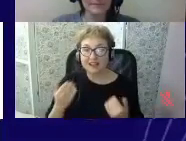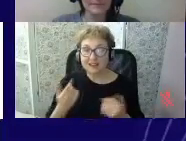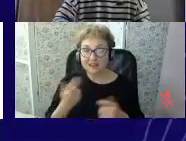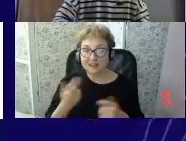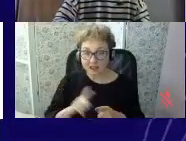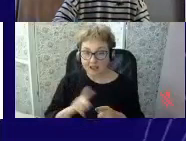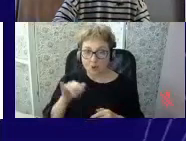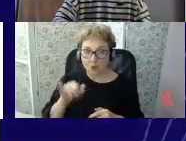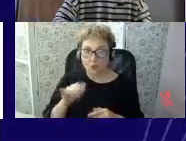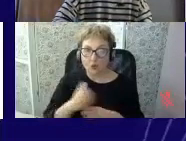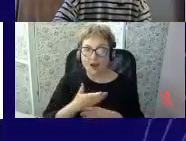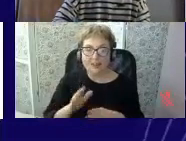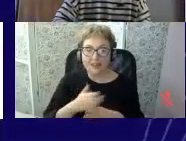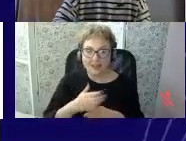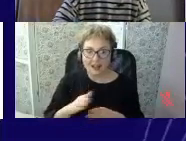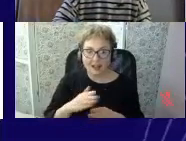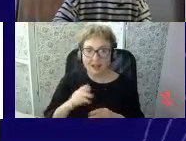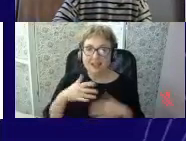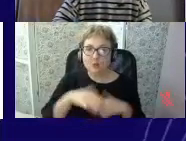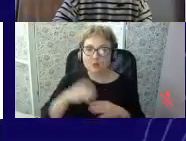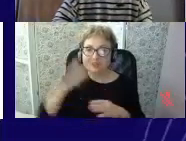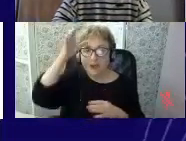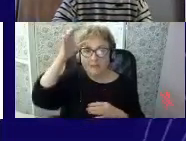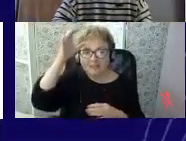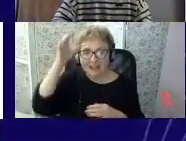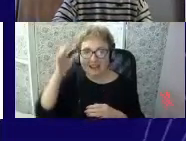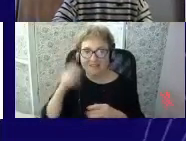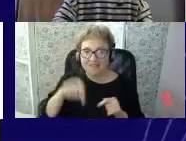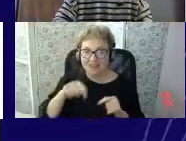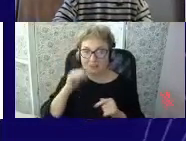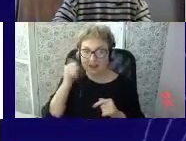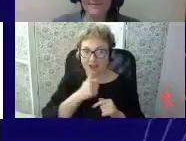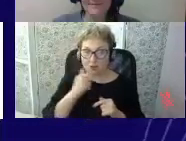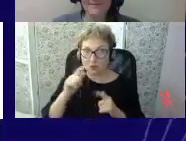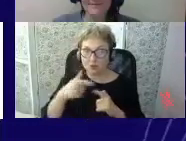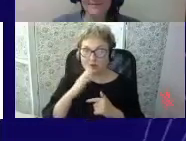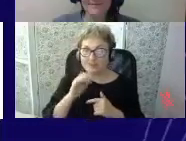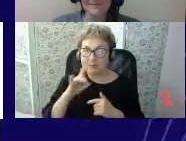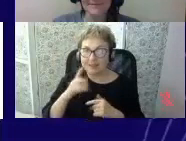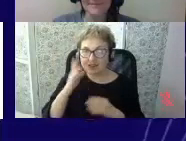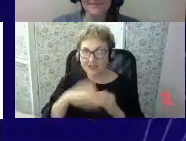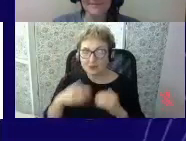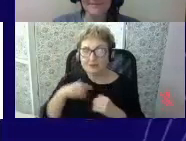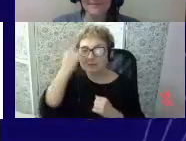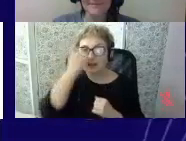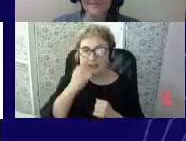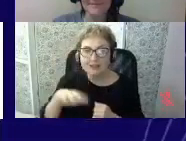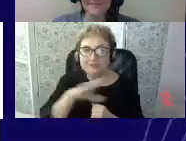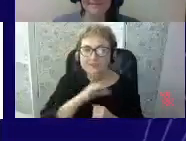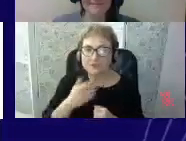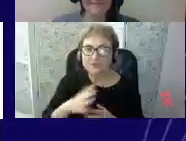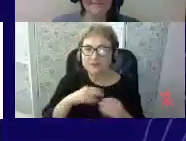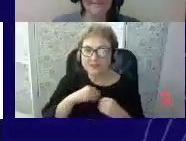на этом у отдела инклюзивного образования в этом году вебинары заканчиваются. Мы благодарим вас, что были с